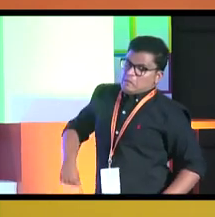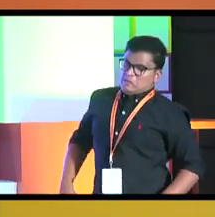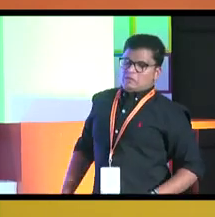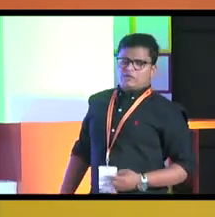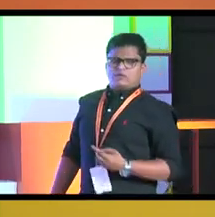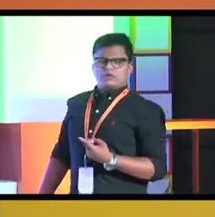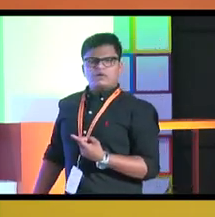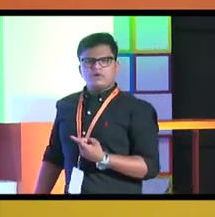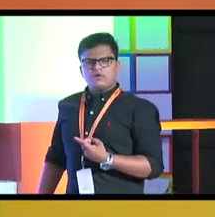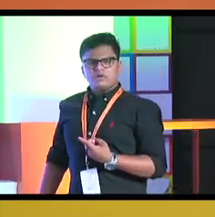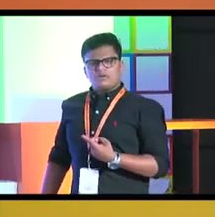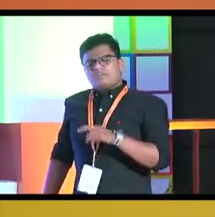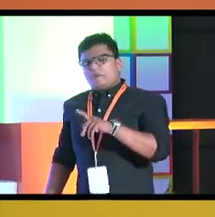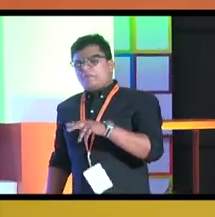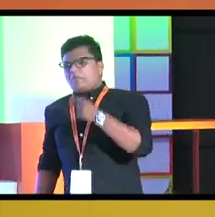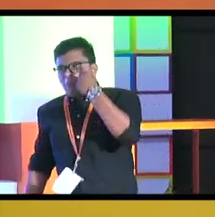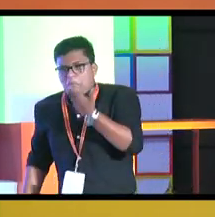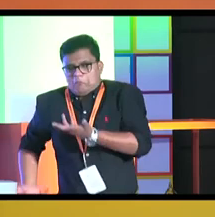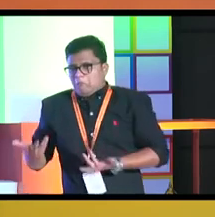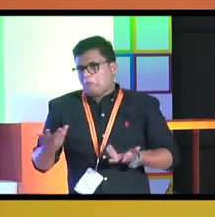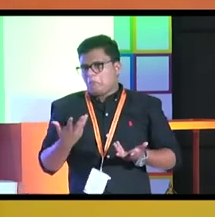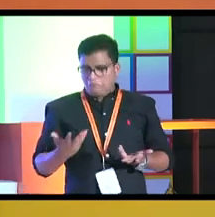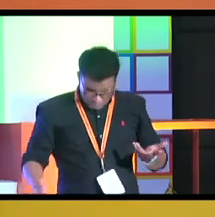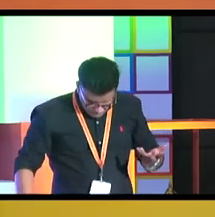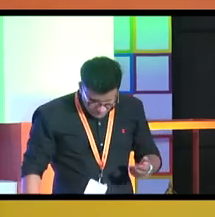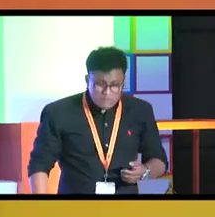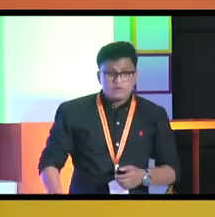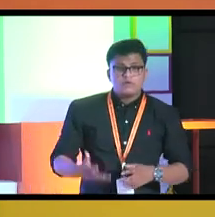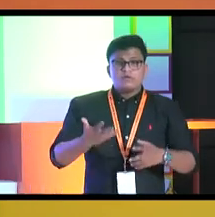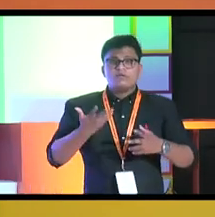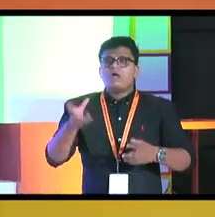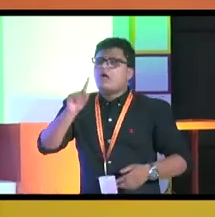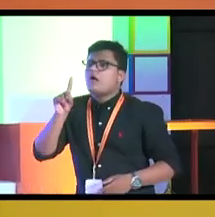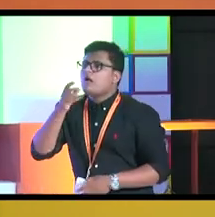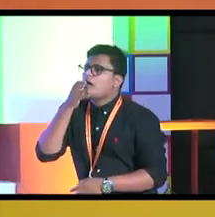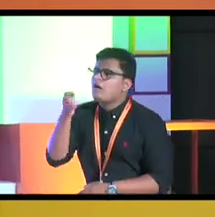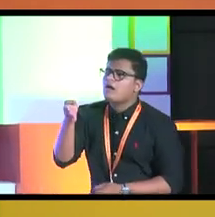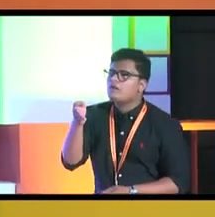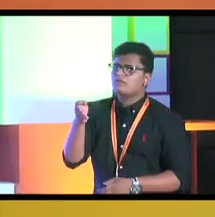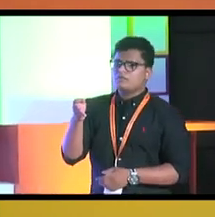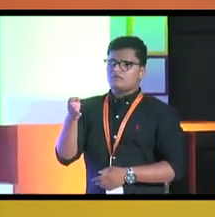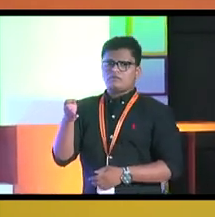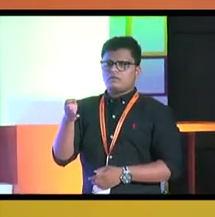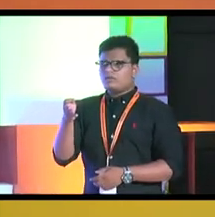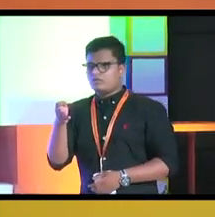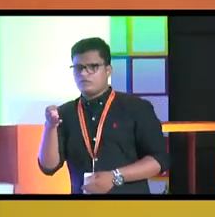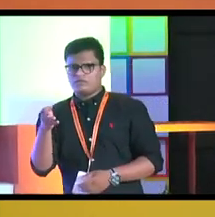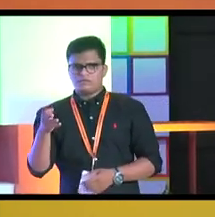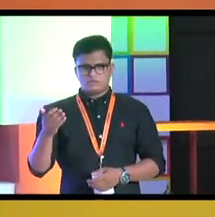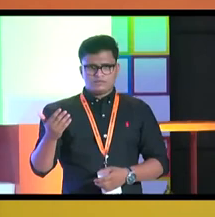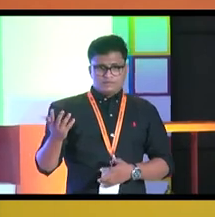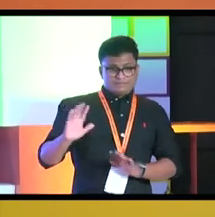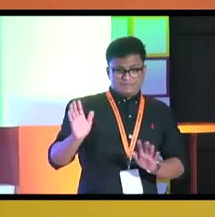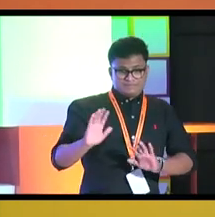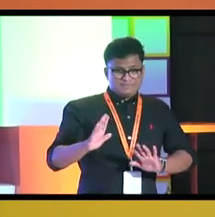नहीं मालूम कि वॉट ही सेइंग, वॉट ही मेंट अबाउट इट. पर जब मैंने उससे बार बार पूछा तो वो चिढ़ गया और कहने लगा, कह तो रहा हूँ